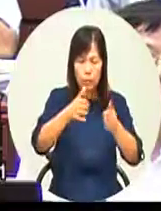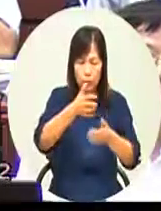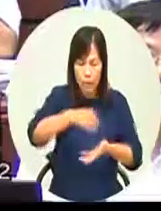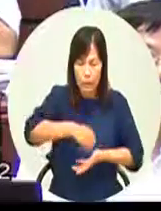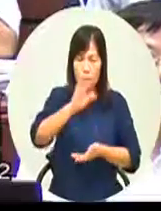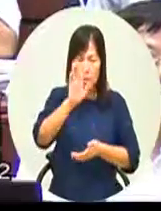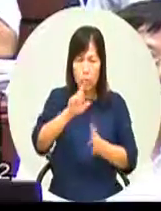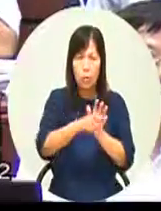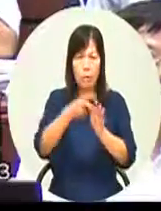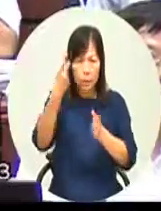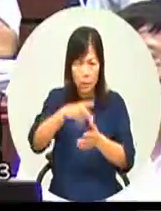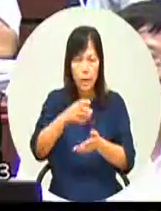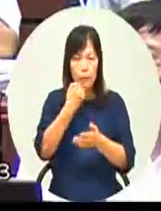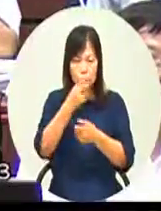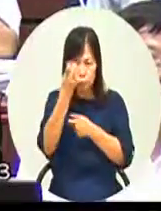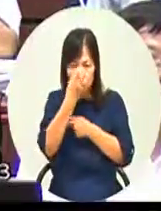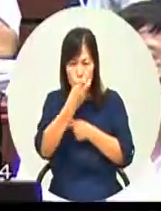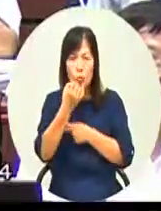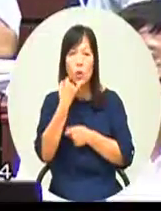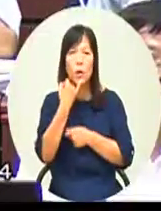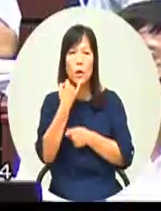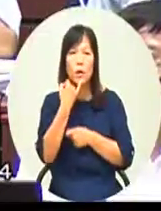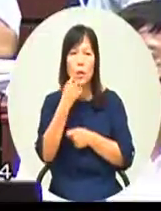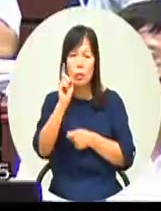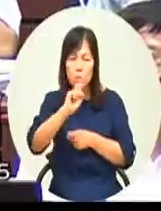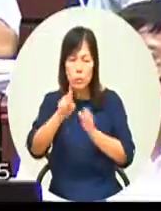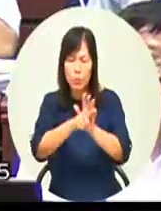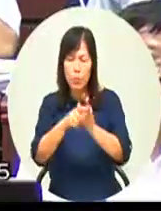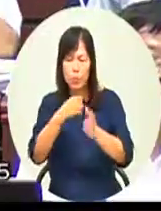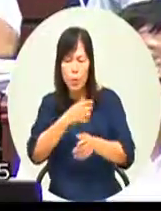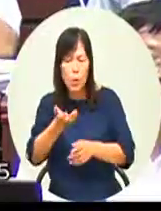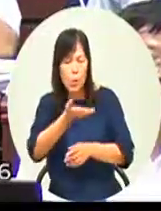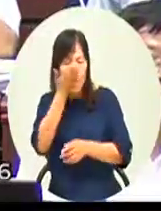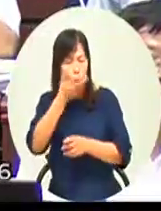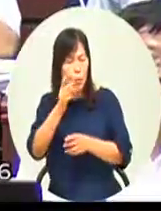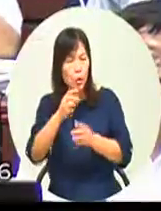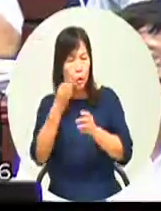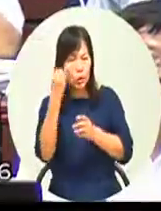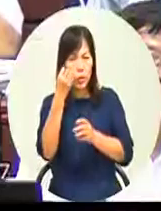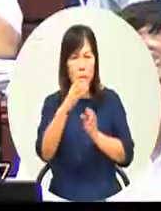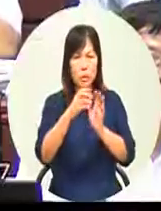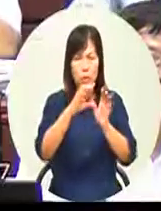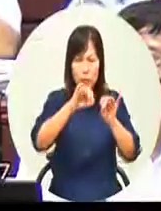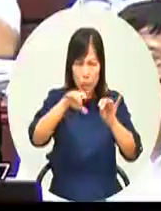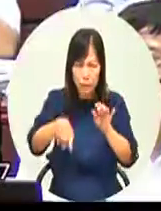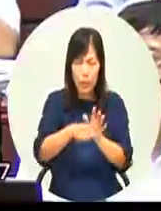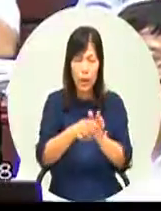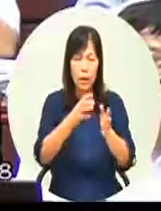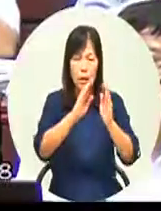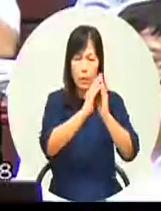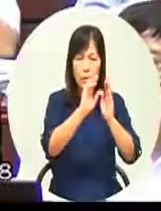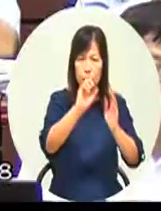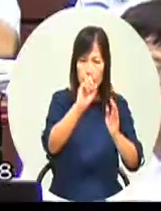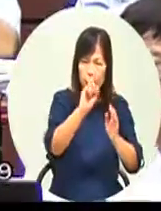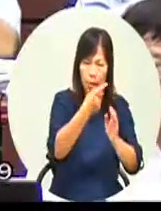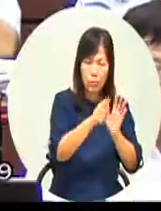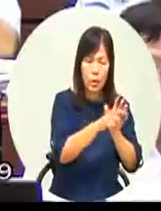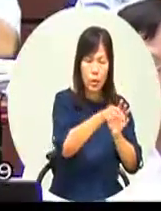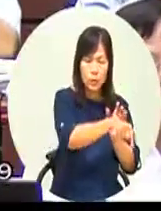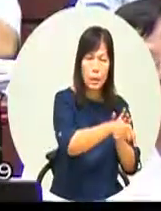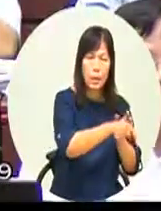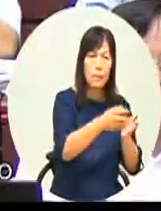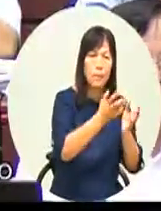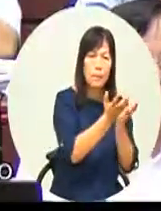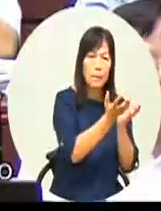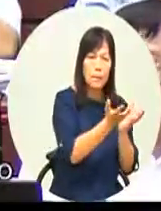们可以再一次的检视，是不是有什么观光的新亮点，能够跟桃园这个地方，我们跟贸管处来跟交